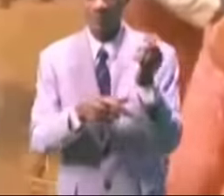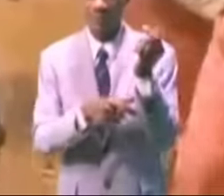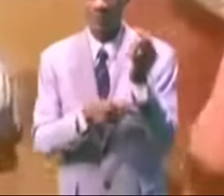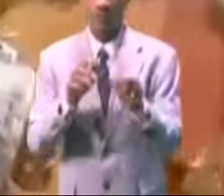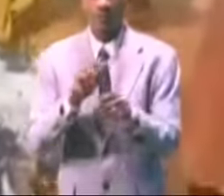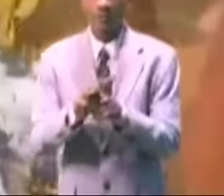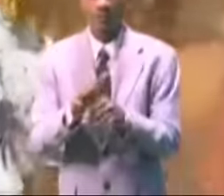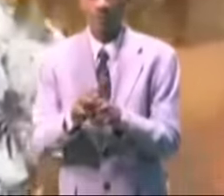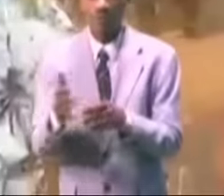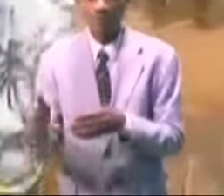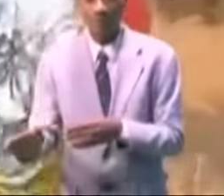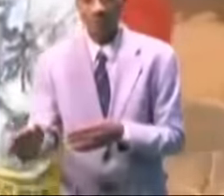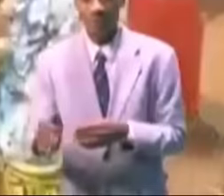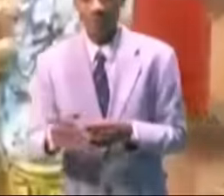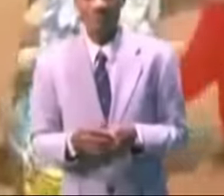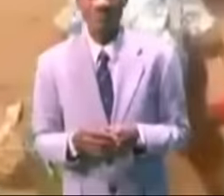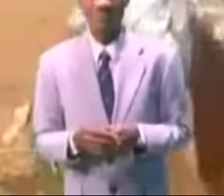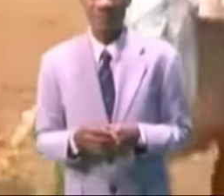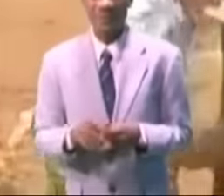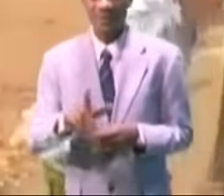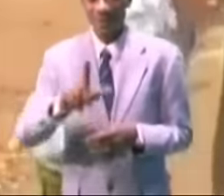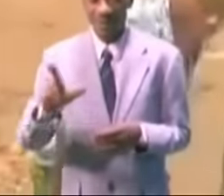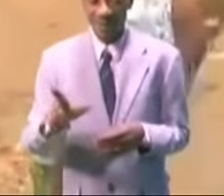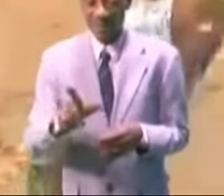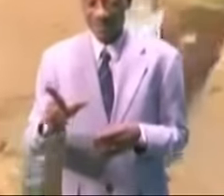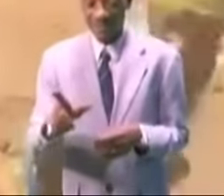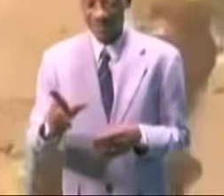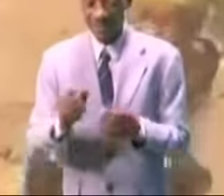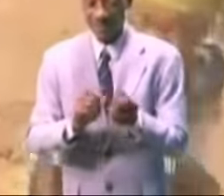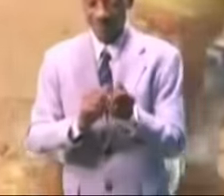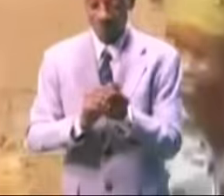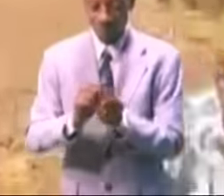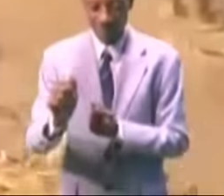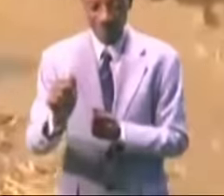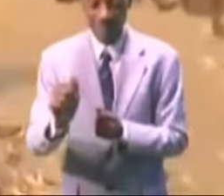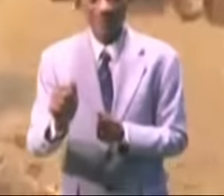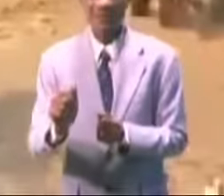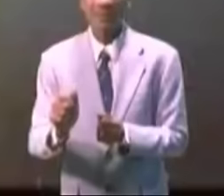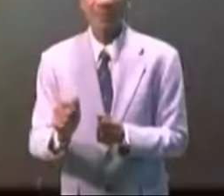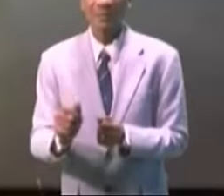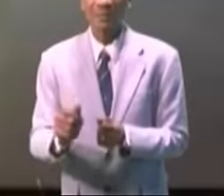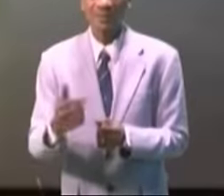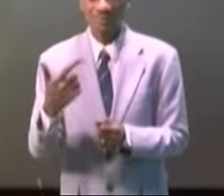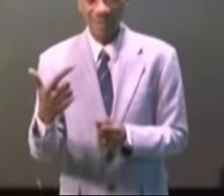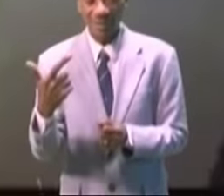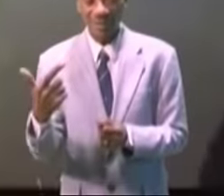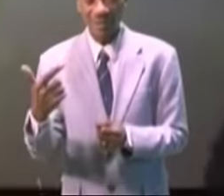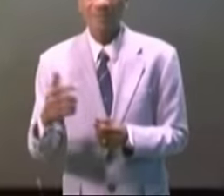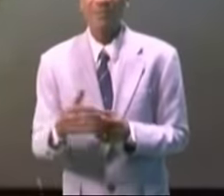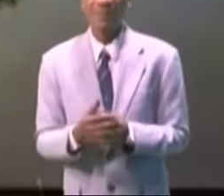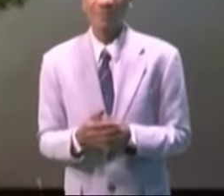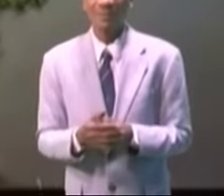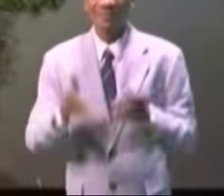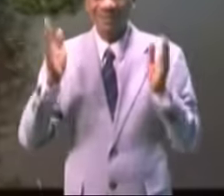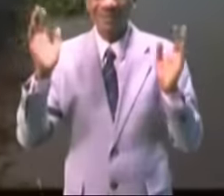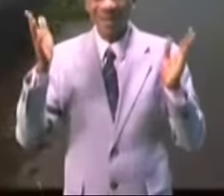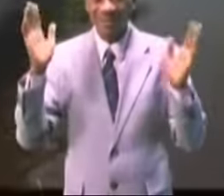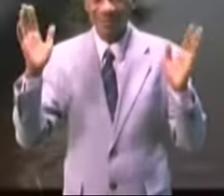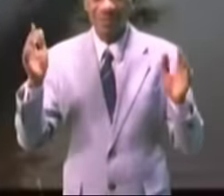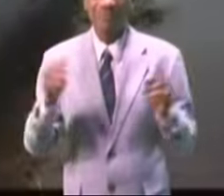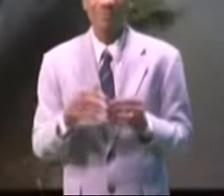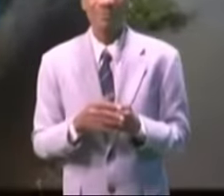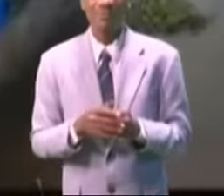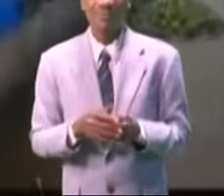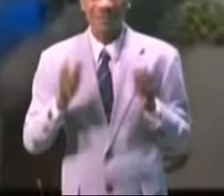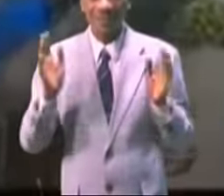La nuit du lundi 10 au mardi 11 juin 2024 a été catastrophique pour